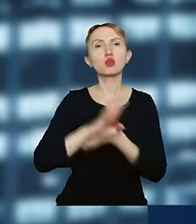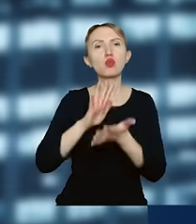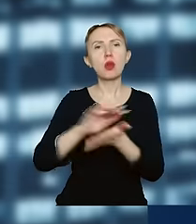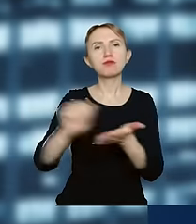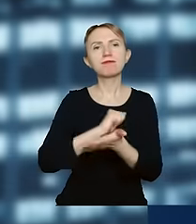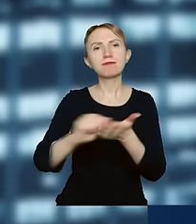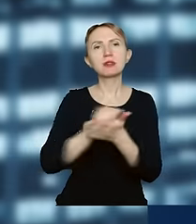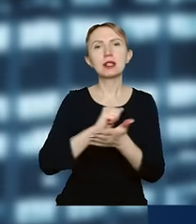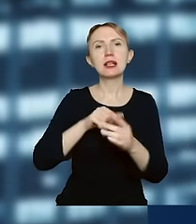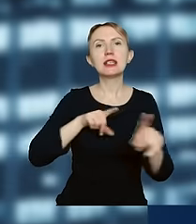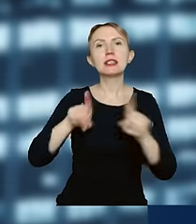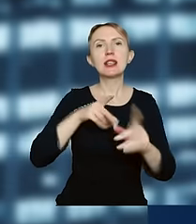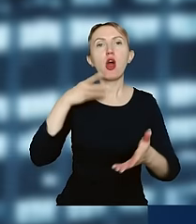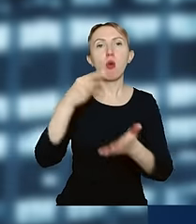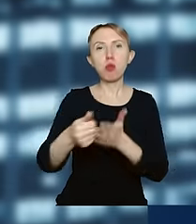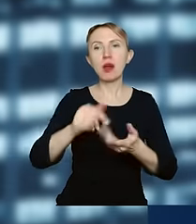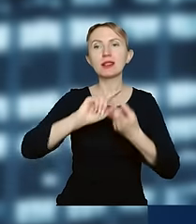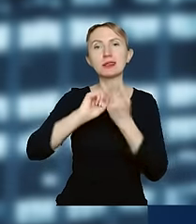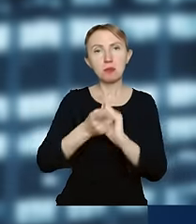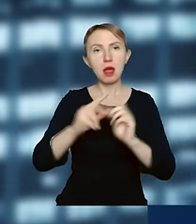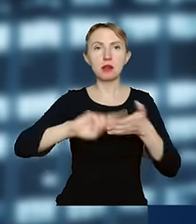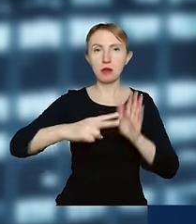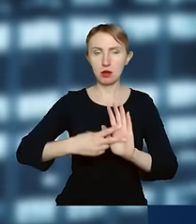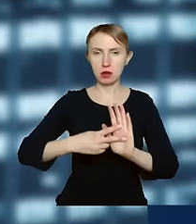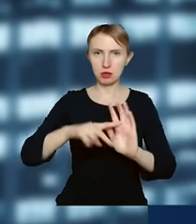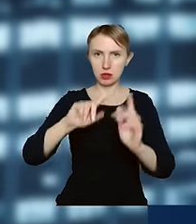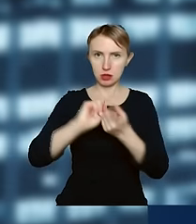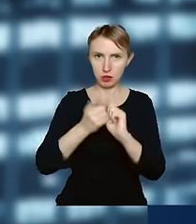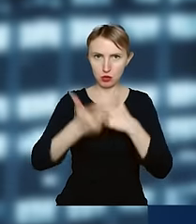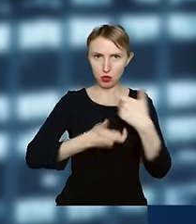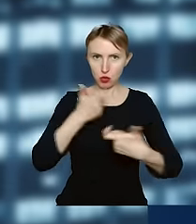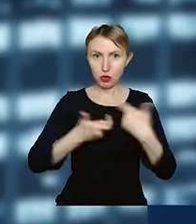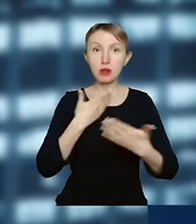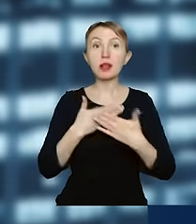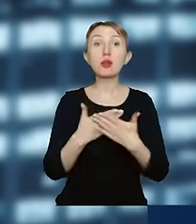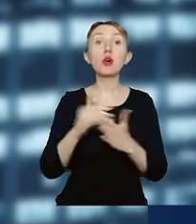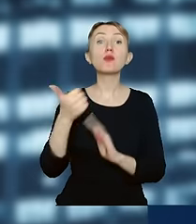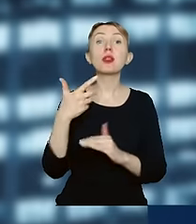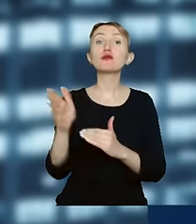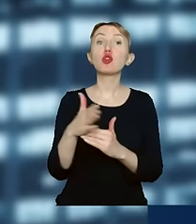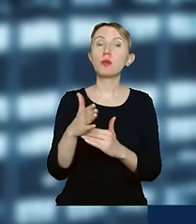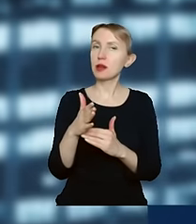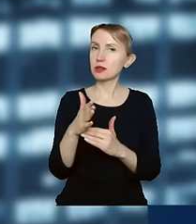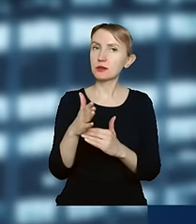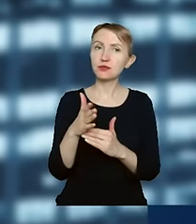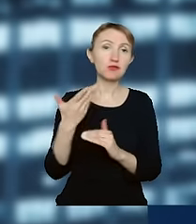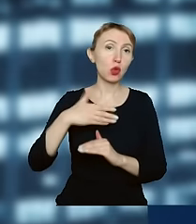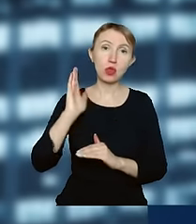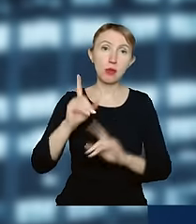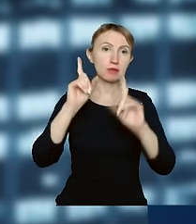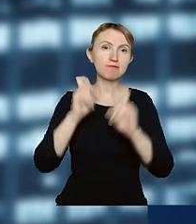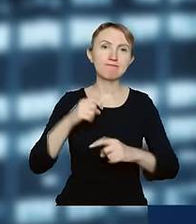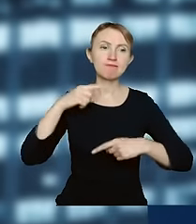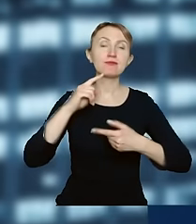nadrukowanym znakiem opłaty. Zmiany dotyczą kolejności wprowadzenia. W związku z powyższym 1 marca nie wejdzie do obiegu